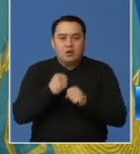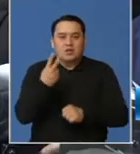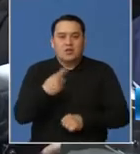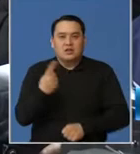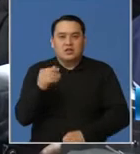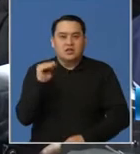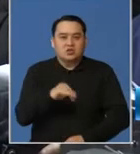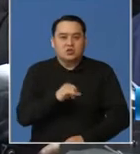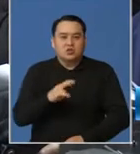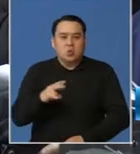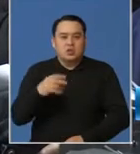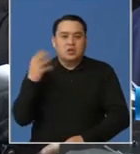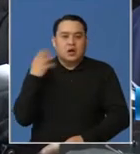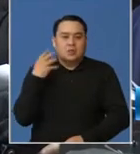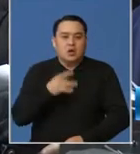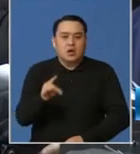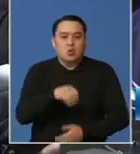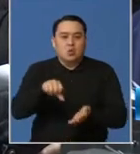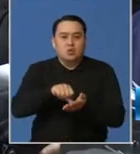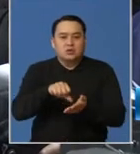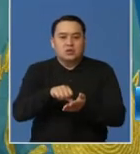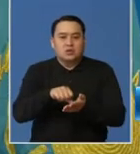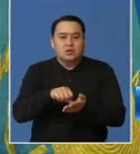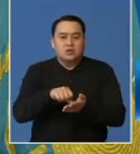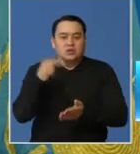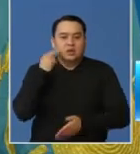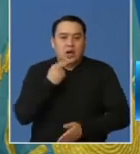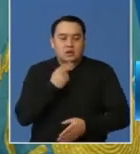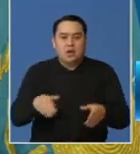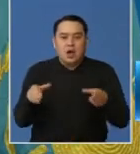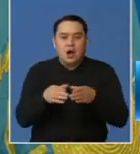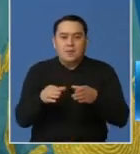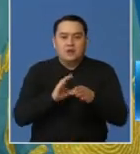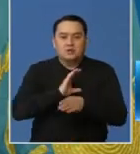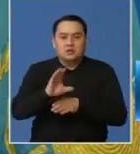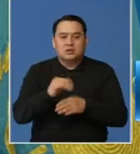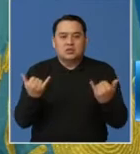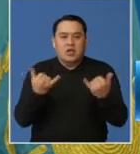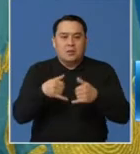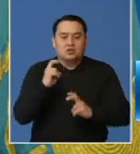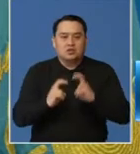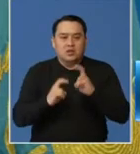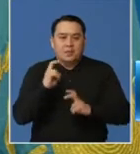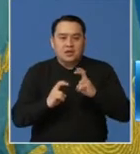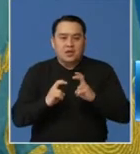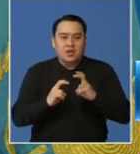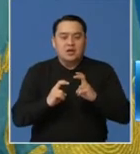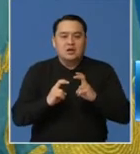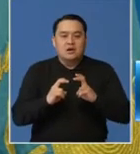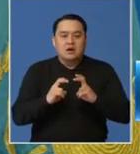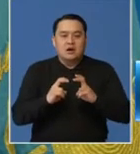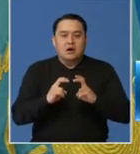21 тысяч тонн. В Кербулатском районе с участием Сингапура китайской компании запускаем цементный завод «Алацем»